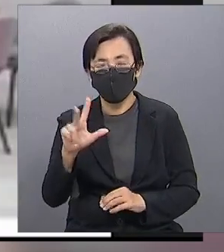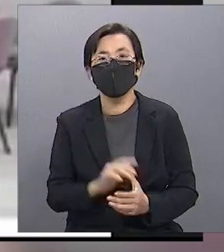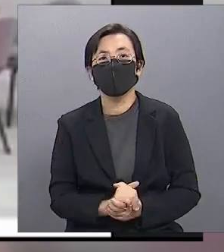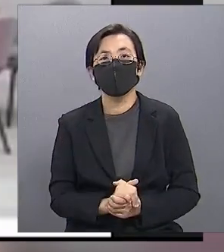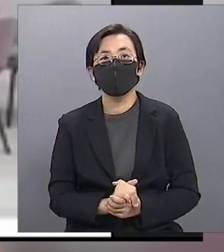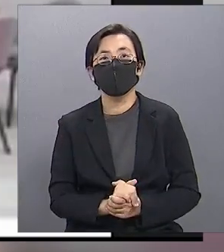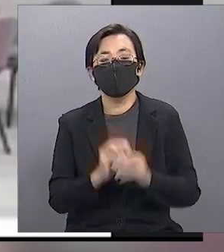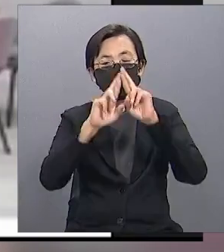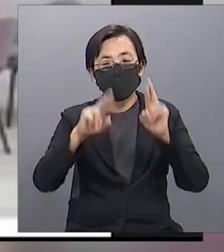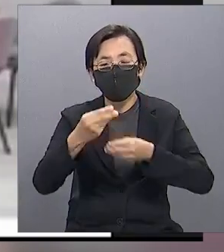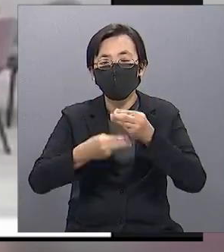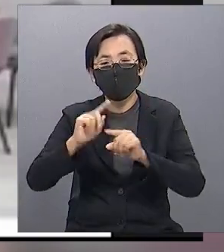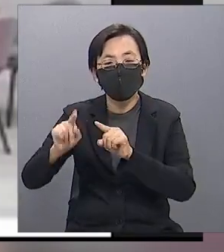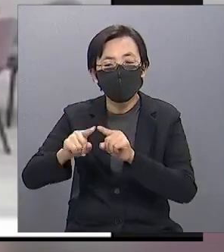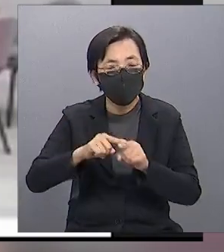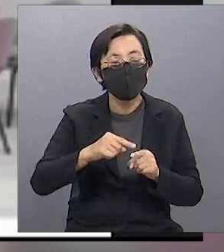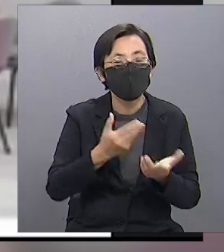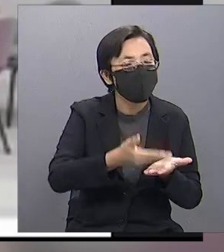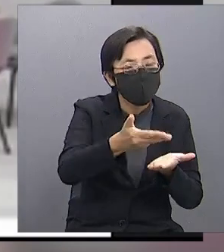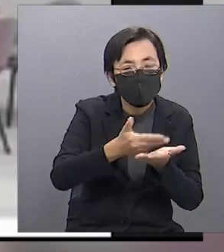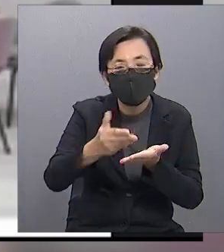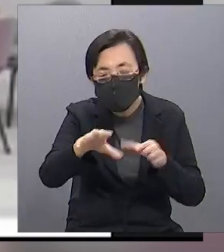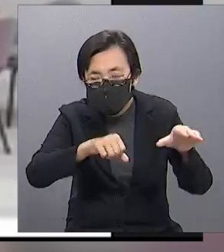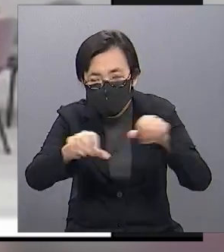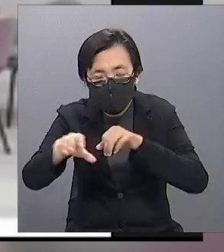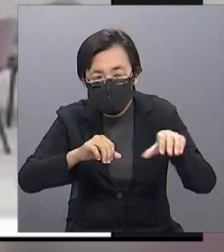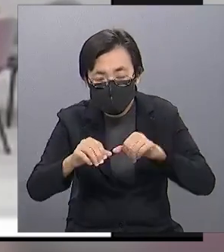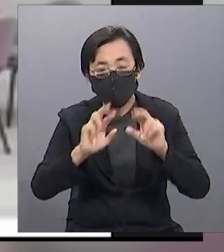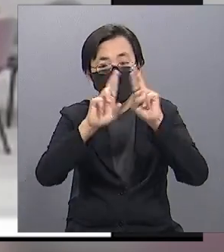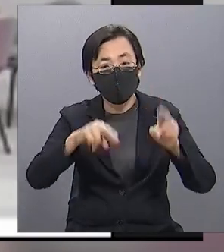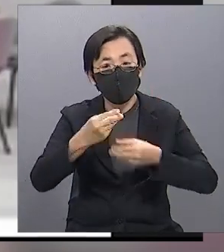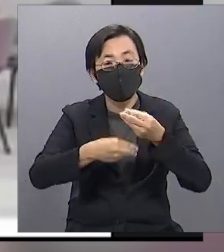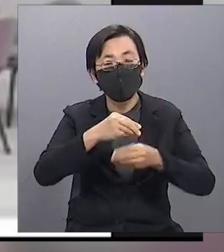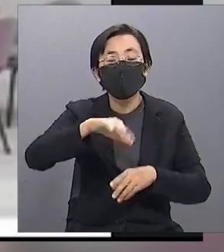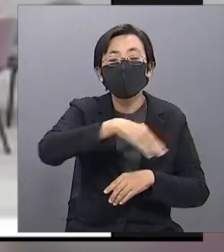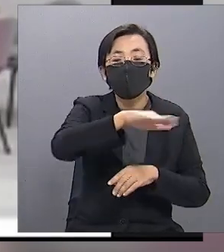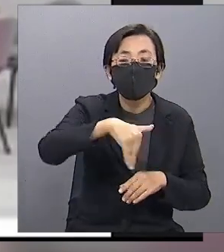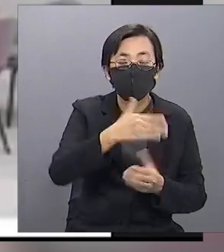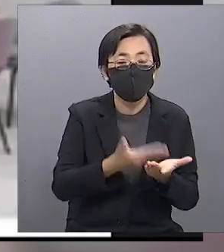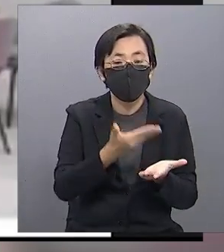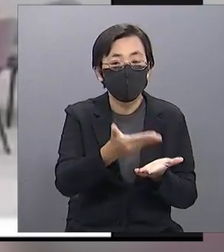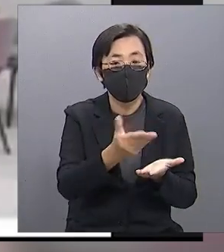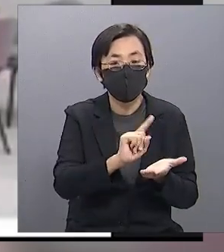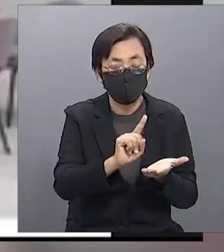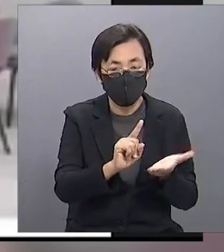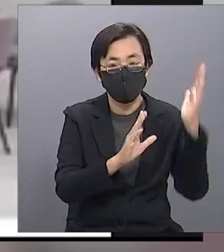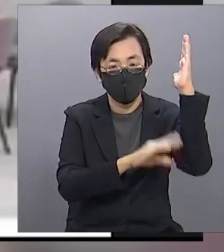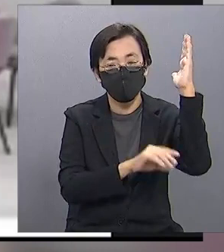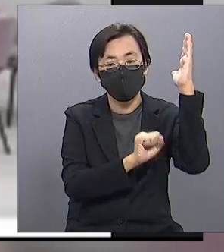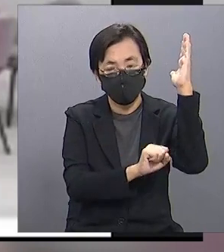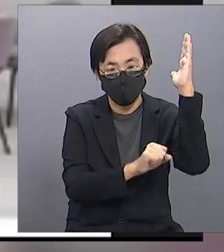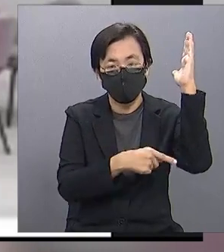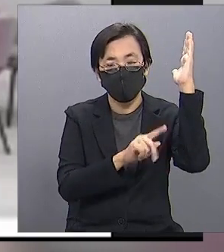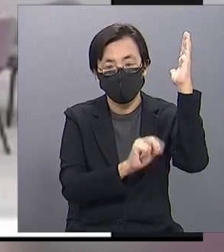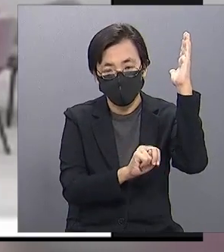ไปนะคะแล้วก็ร้านค้าออนไลน์ร้านค้าทั่วไปเนี่ยเราจะซื้อในพื้นที่ของจังหวัดสงขลาปัตตานีแล้วก็น